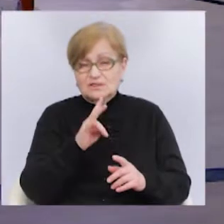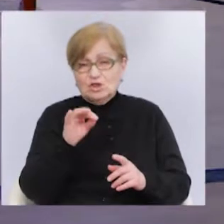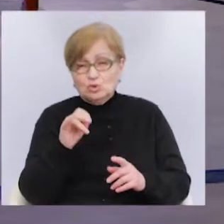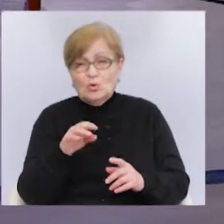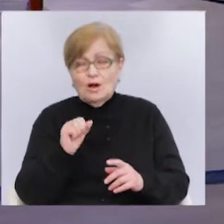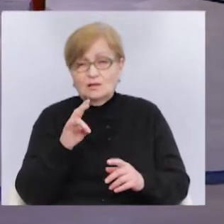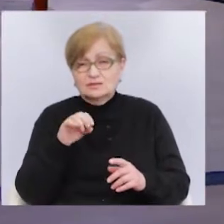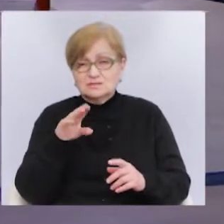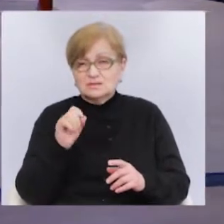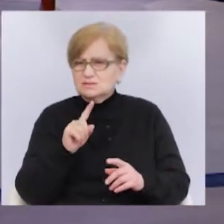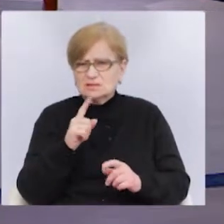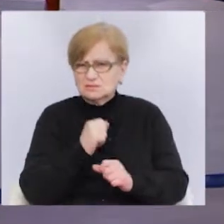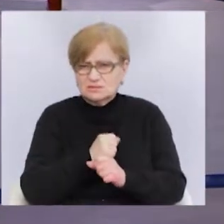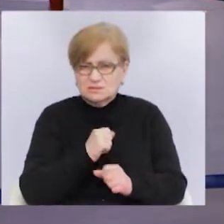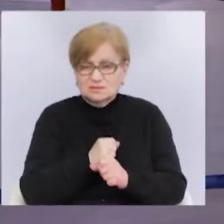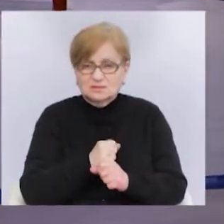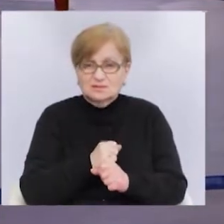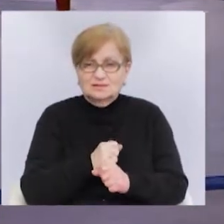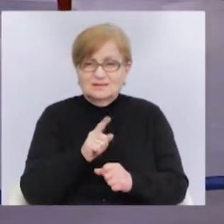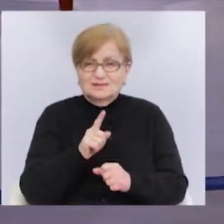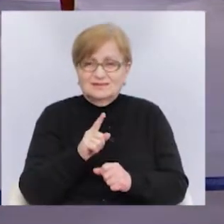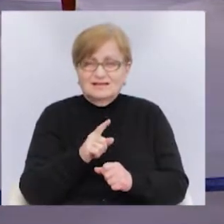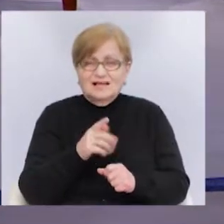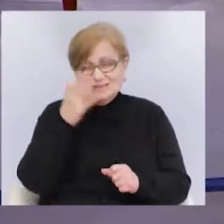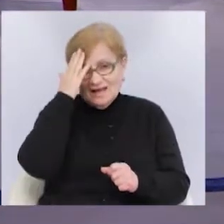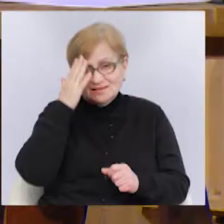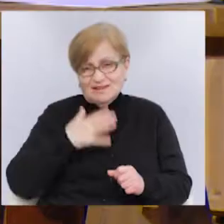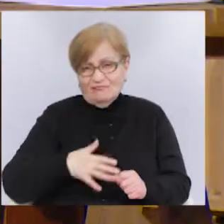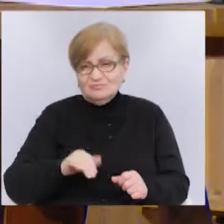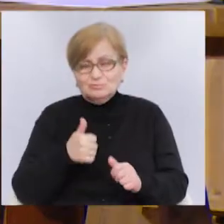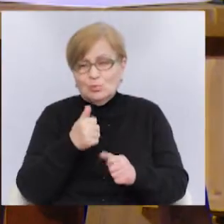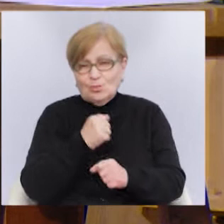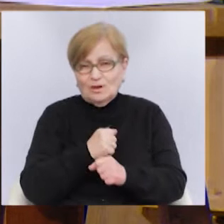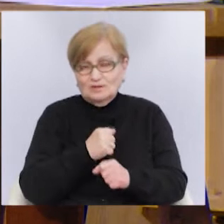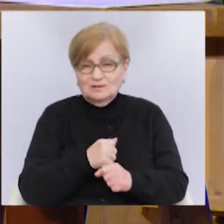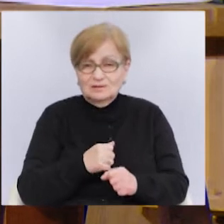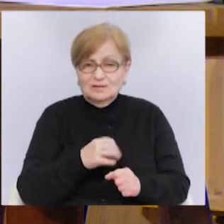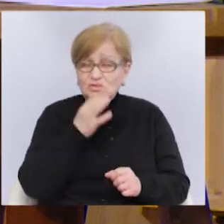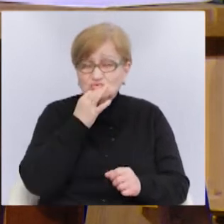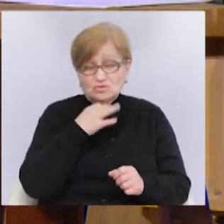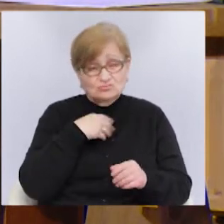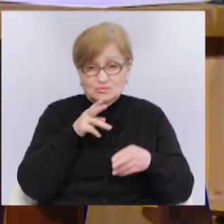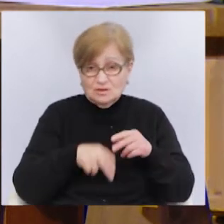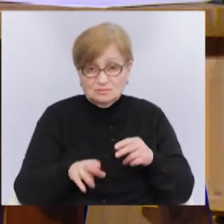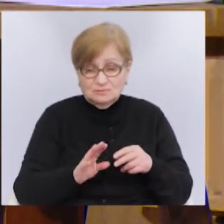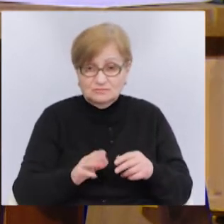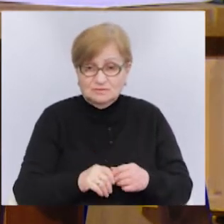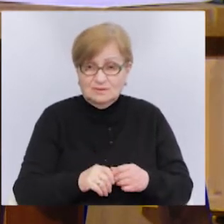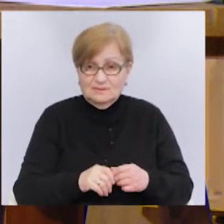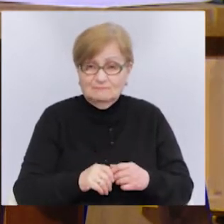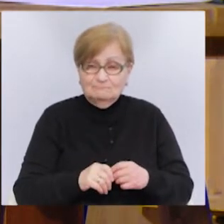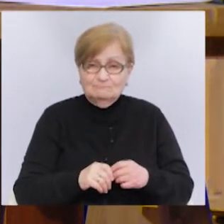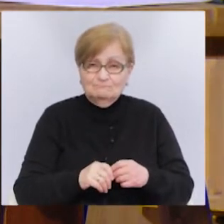ანასტასია რა ეტაპზე არიან. ანთავებს როგორ აკეთებს? ანთავებს, ხო? ჯერ არ დაგვისრულებია, ხო,